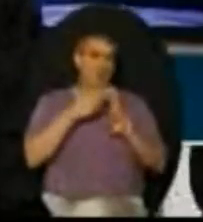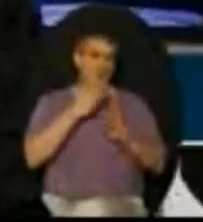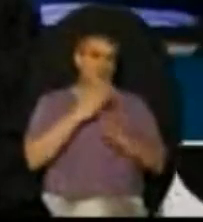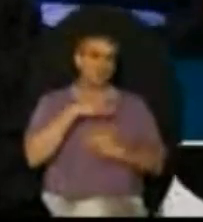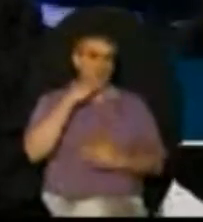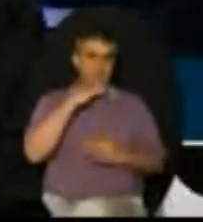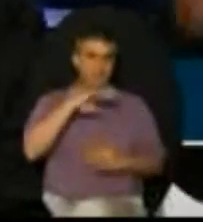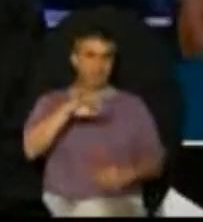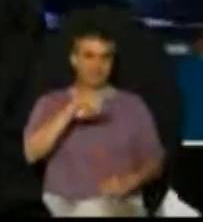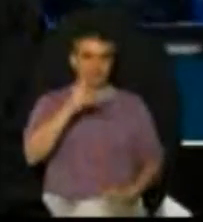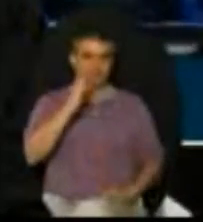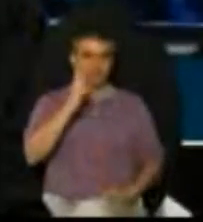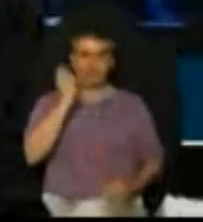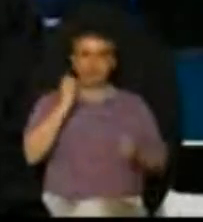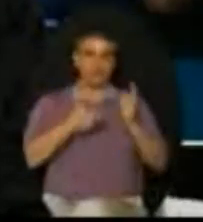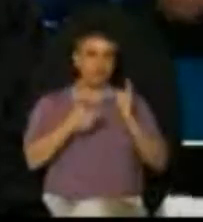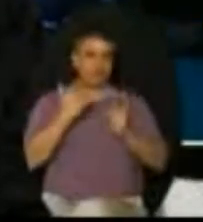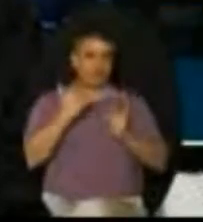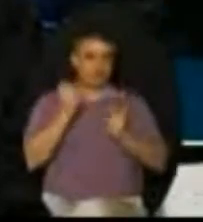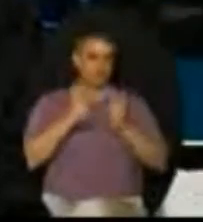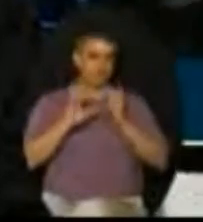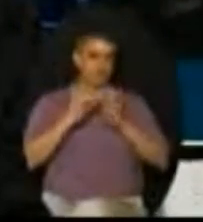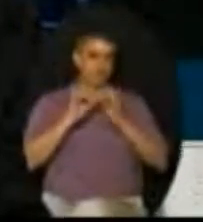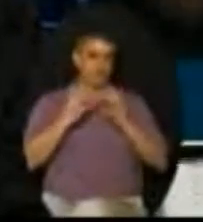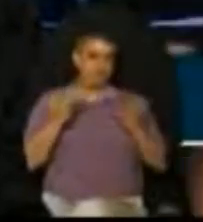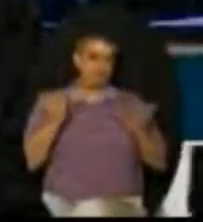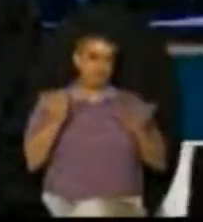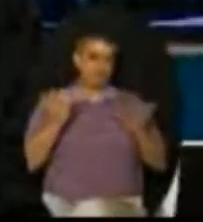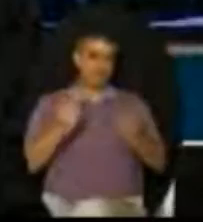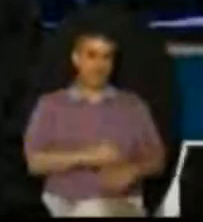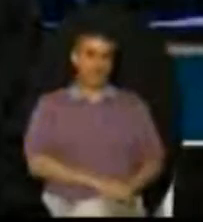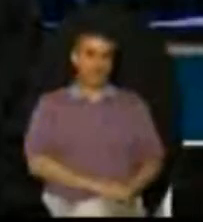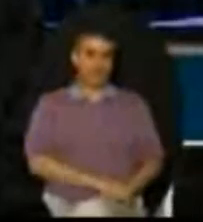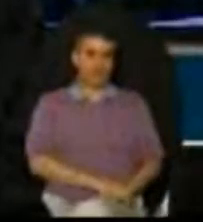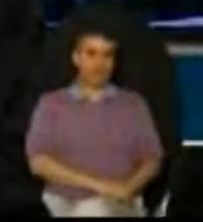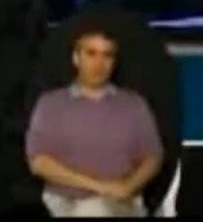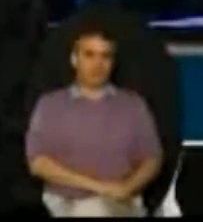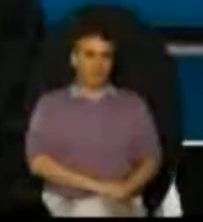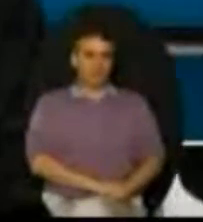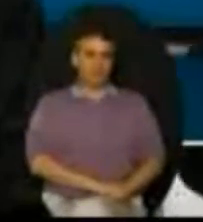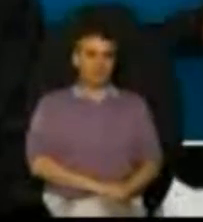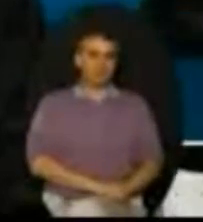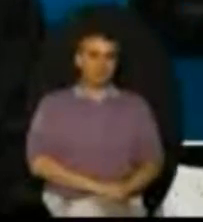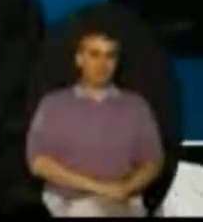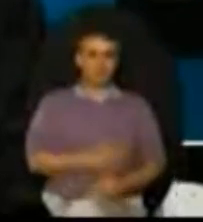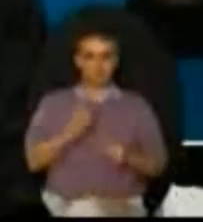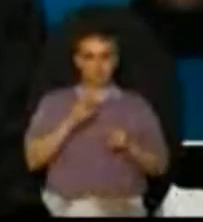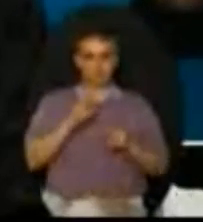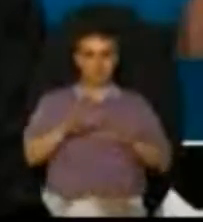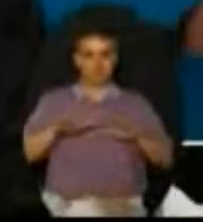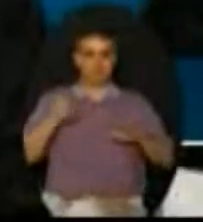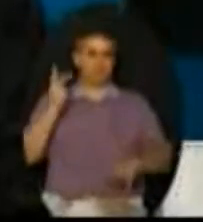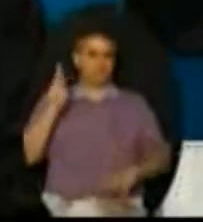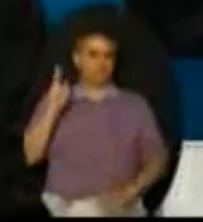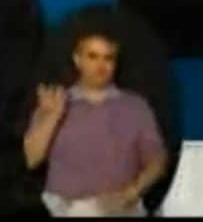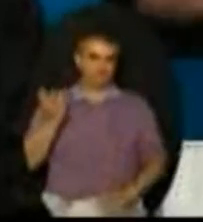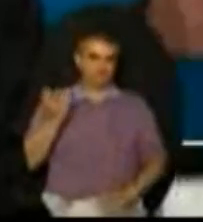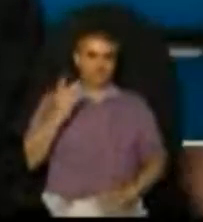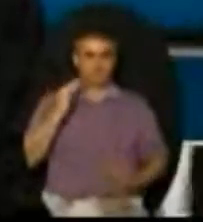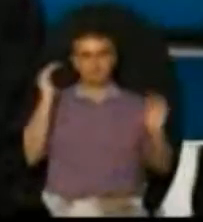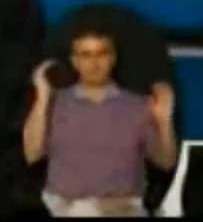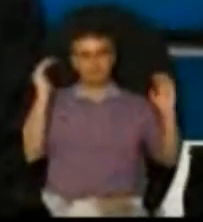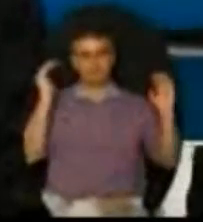האונליין גמבלינג, הקזינו, ההימורים ברשת, באינטרנט. הולכים ותופסים תאוצה